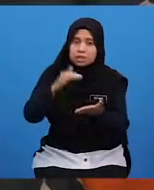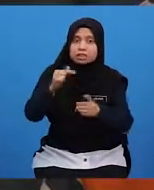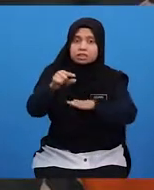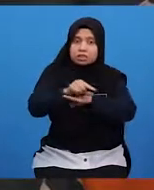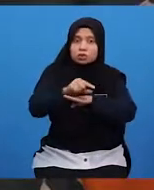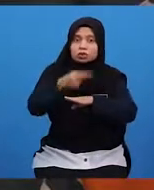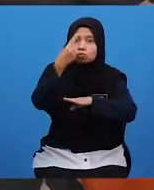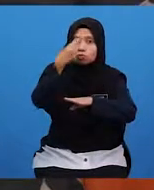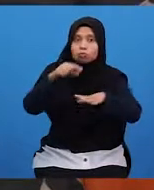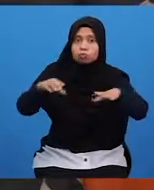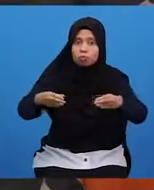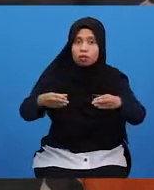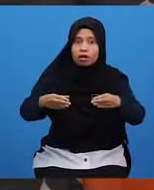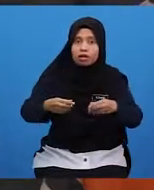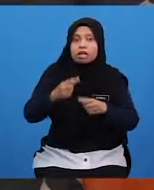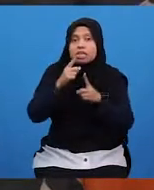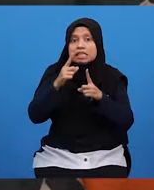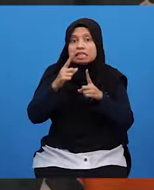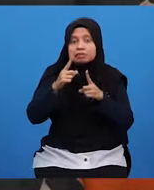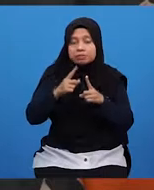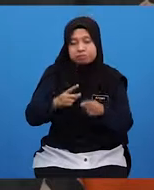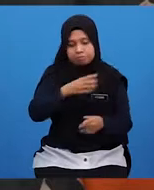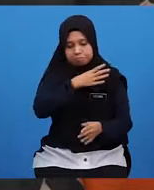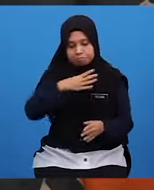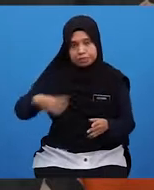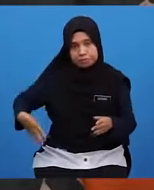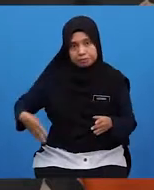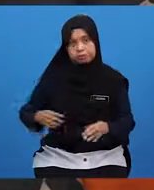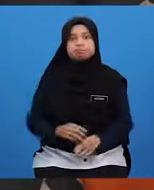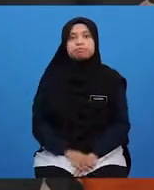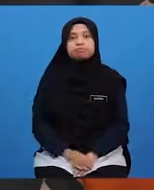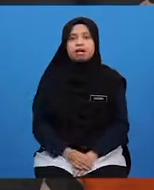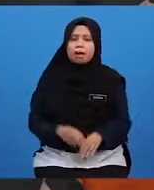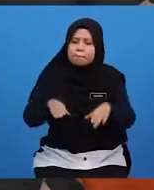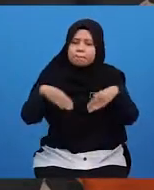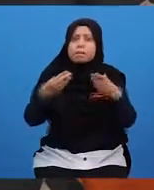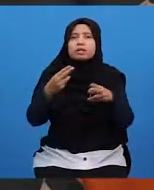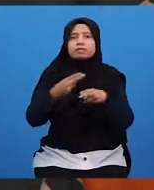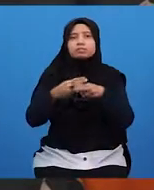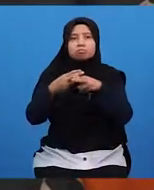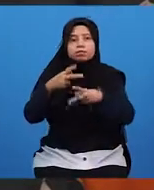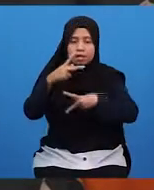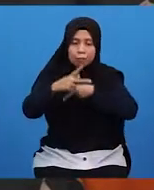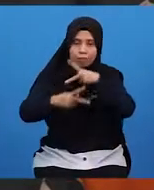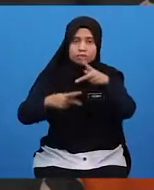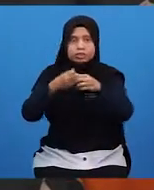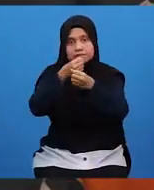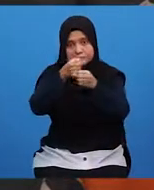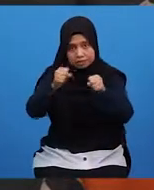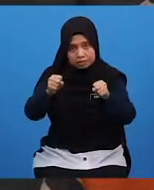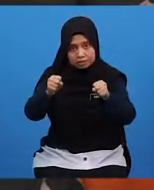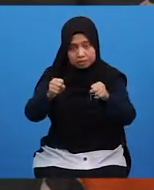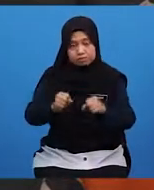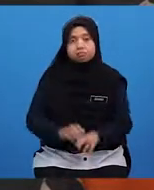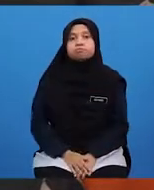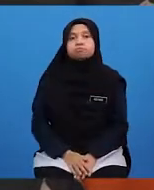digunakan untuk membuat lilin sebatian batik terap? Dan bagaimana pula proses penyediaannya?